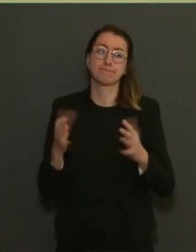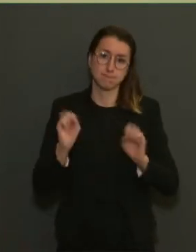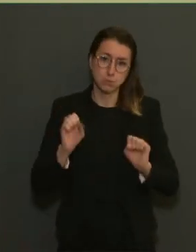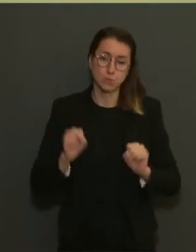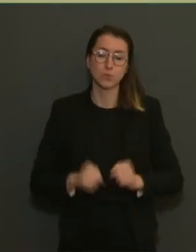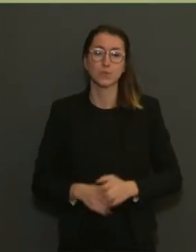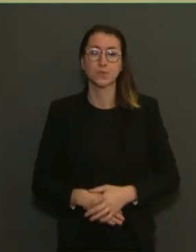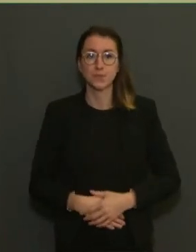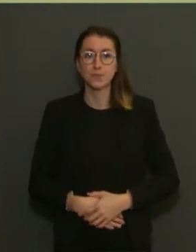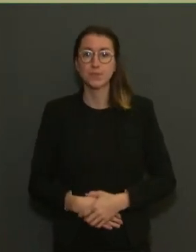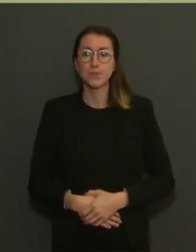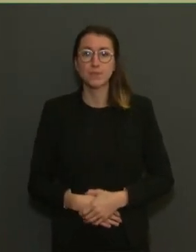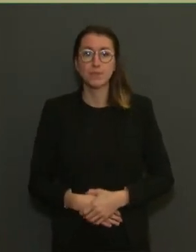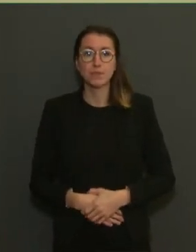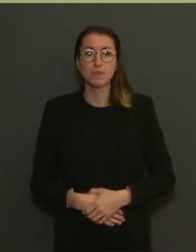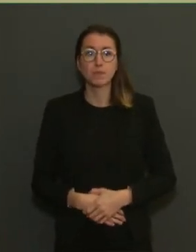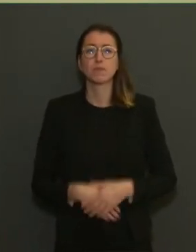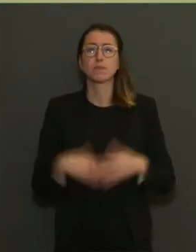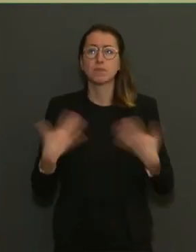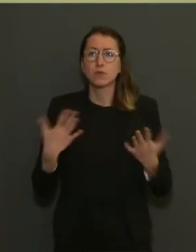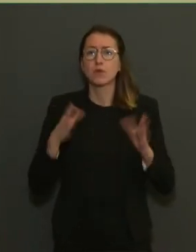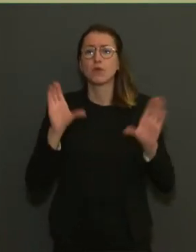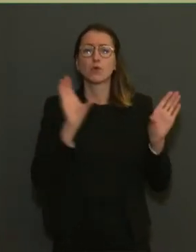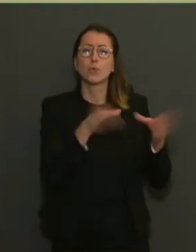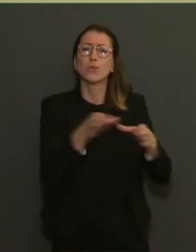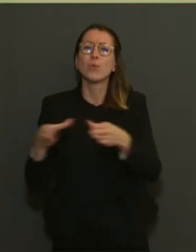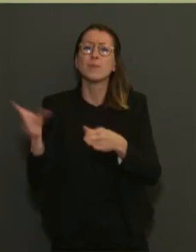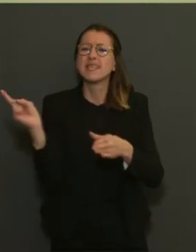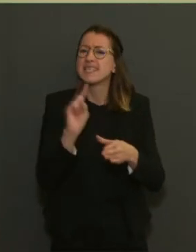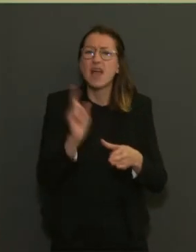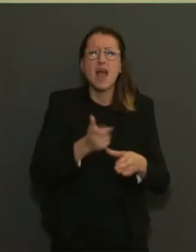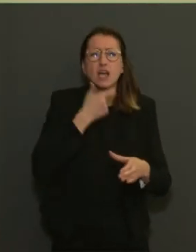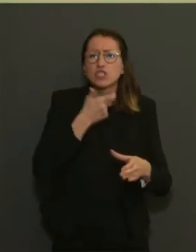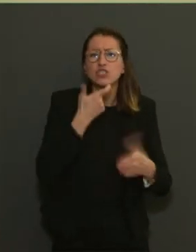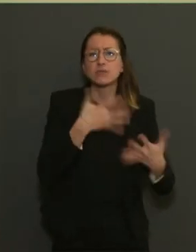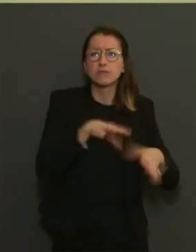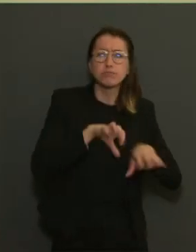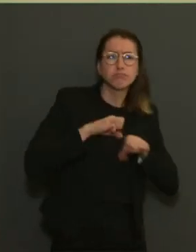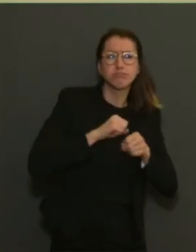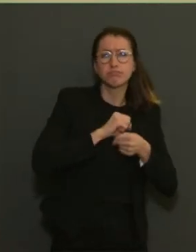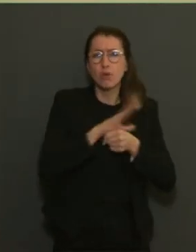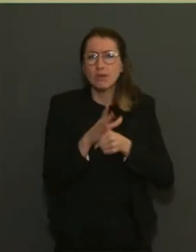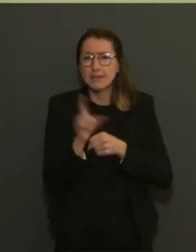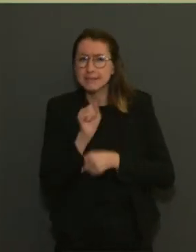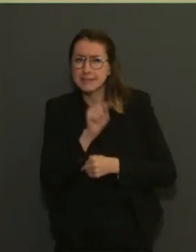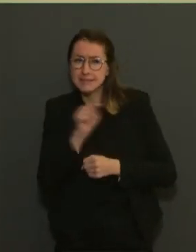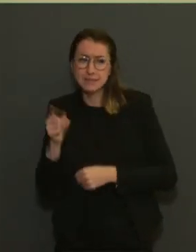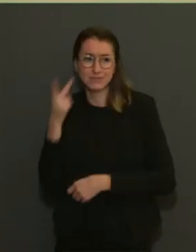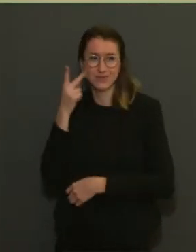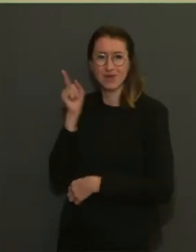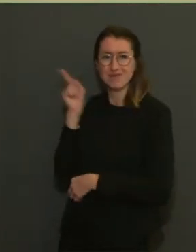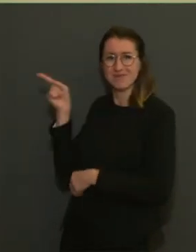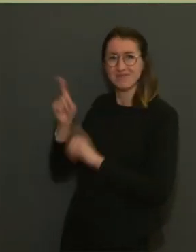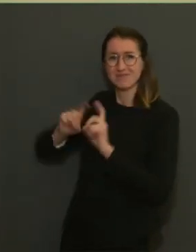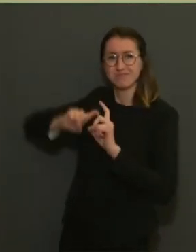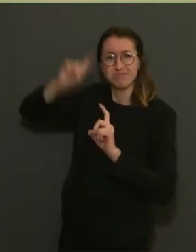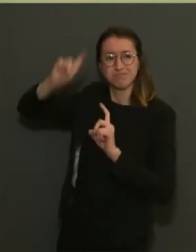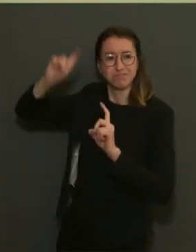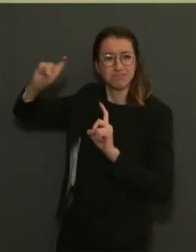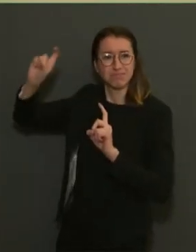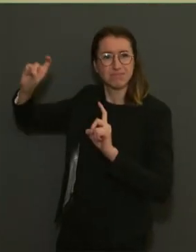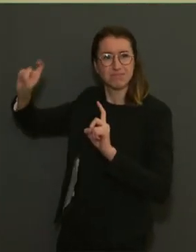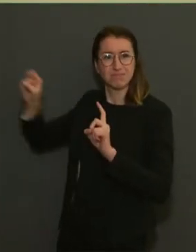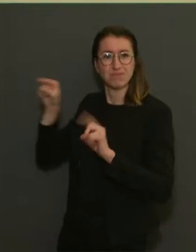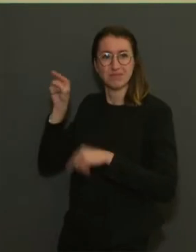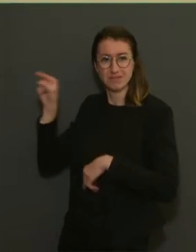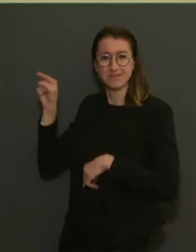La répartition des âges que vous allez voir nous montre quoi ? Eh bien, elle nous montre que globalement, on a une augmentation qui